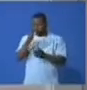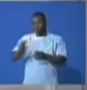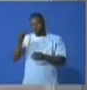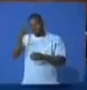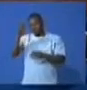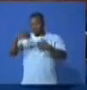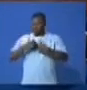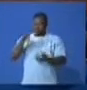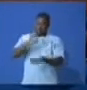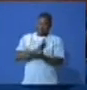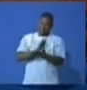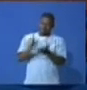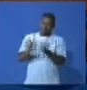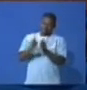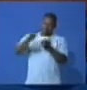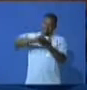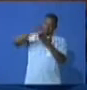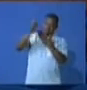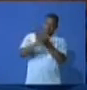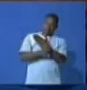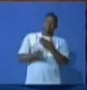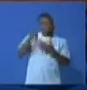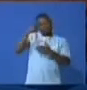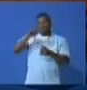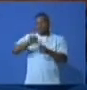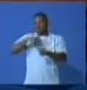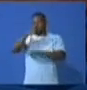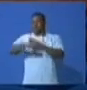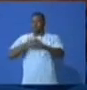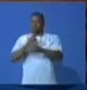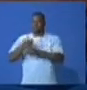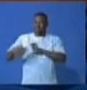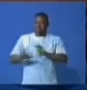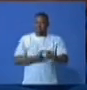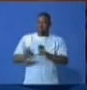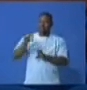document avec des stratégies décennales pour rendre réelle cette vision.